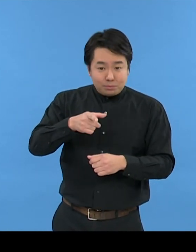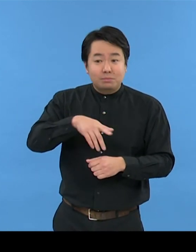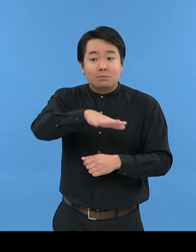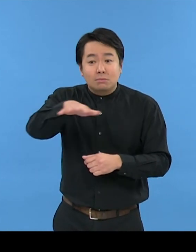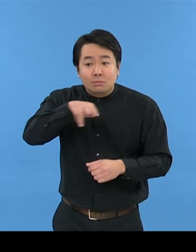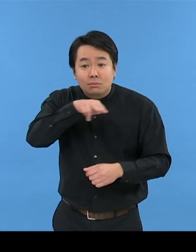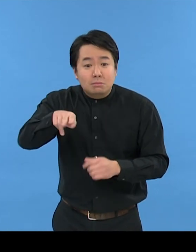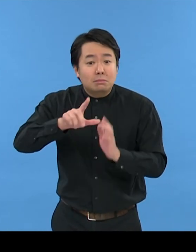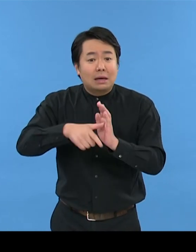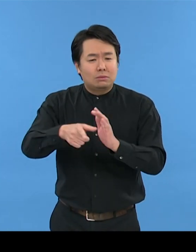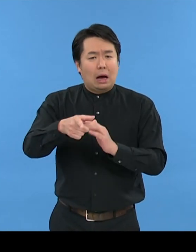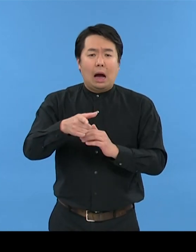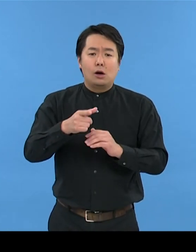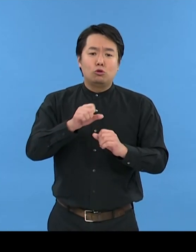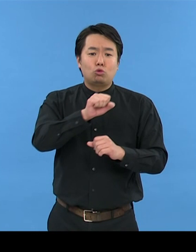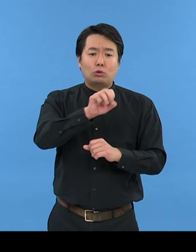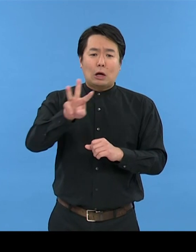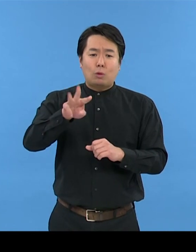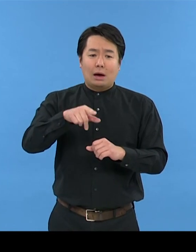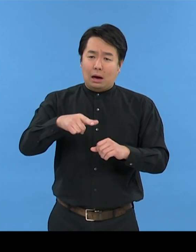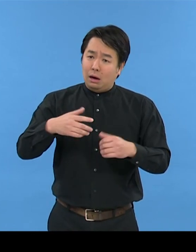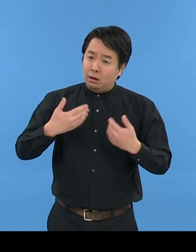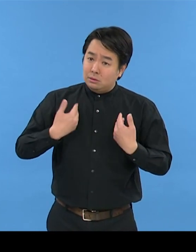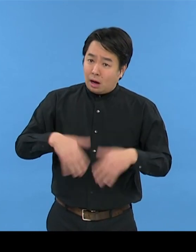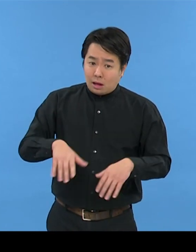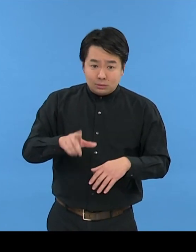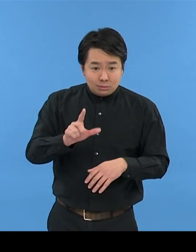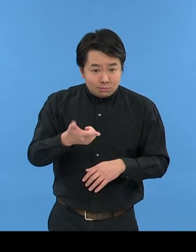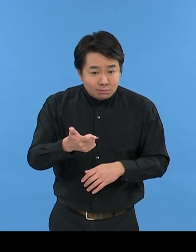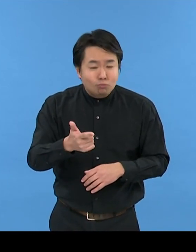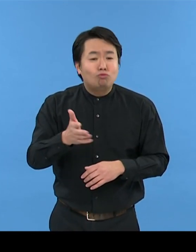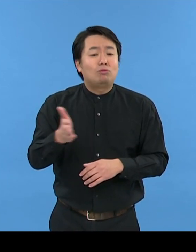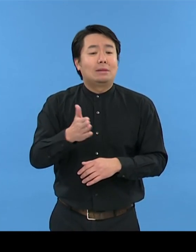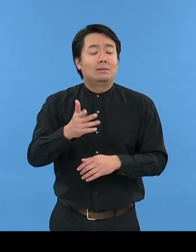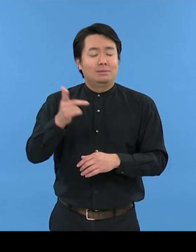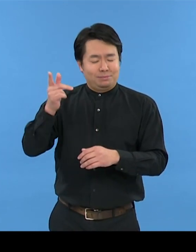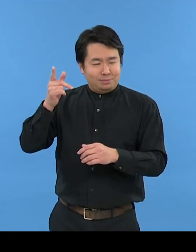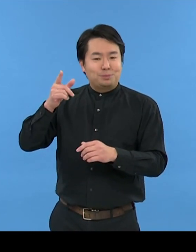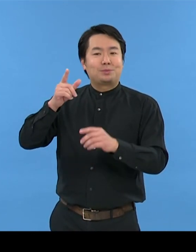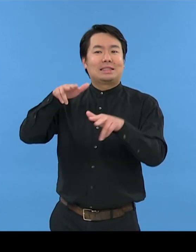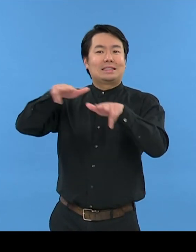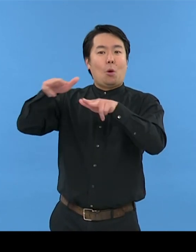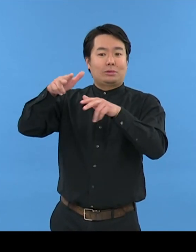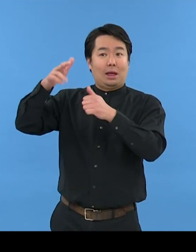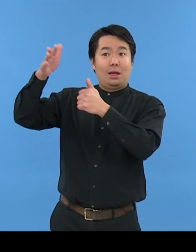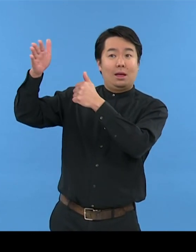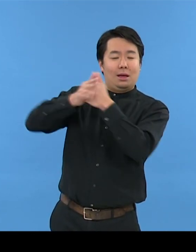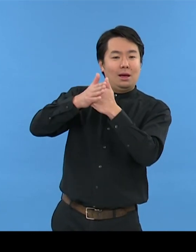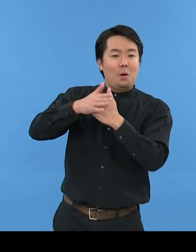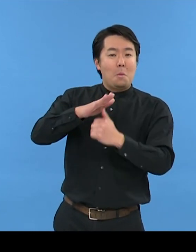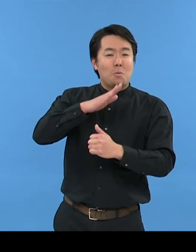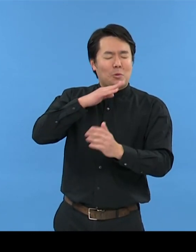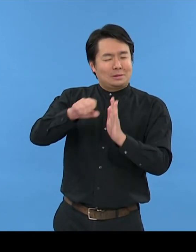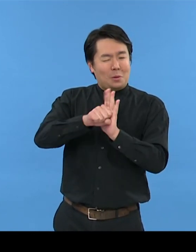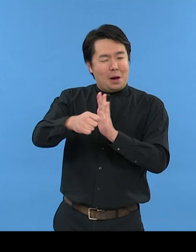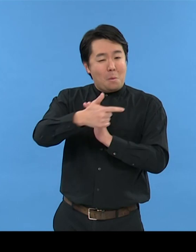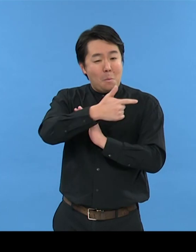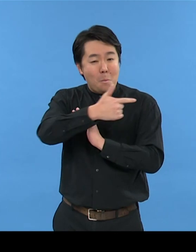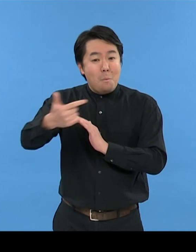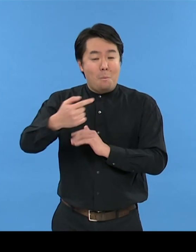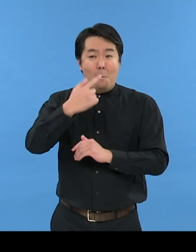はダメソーシャルワーカーとしたらダメになると思うぐらいにバックがその行政だとすごいなと思ったんですけどもそれでもダメ